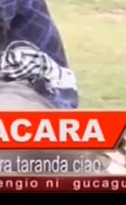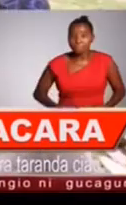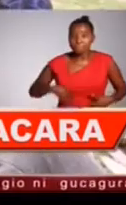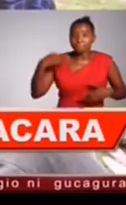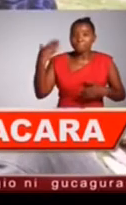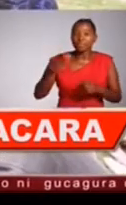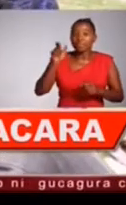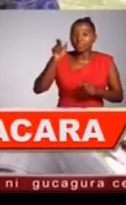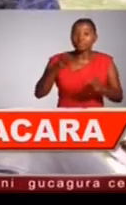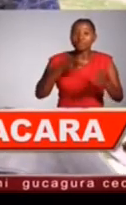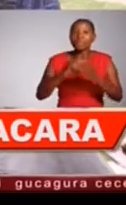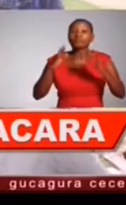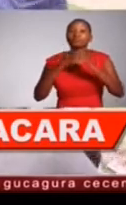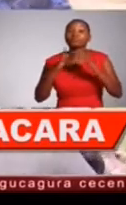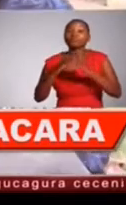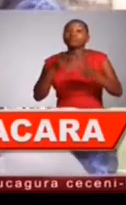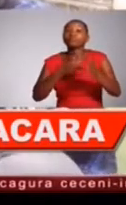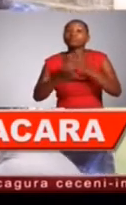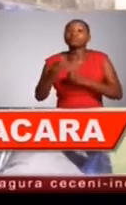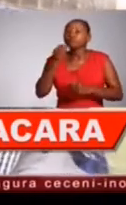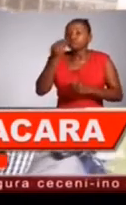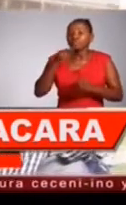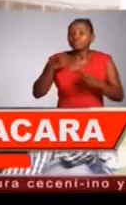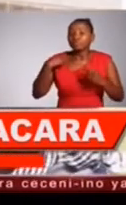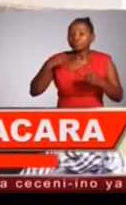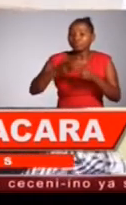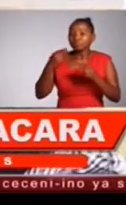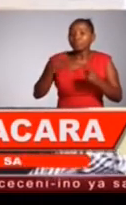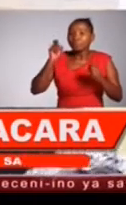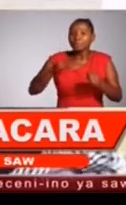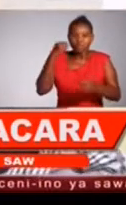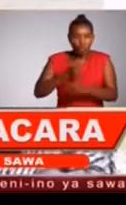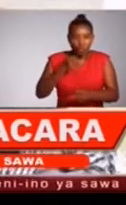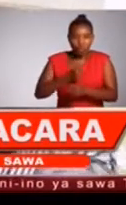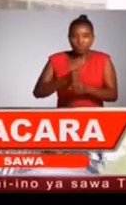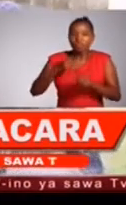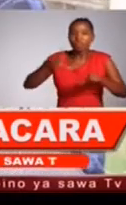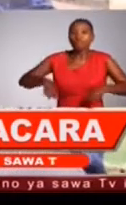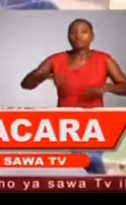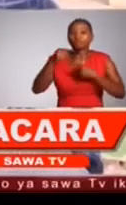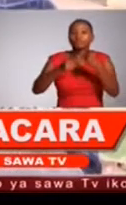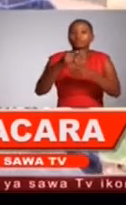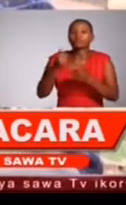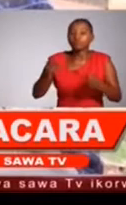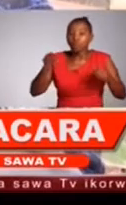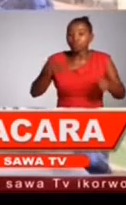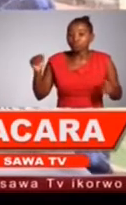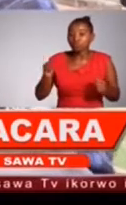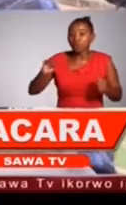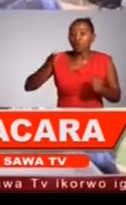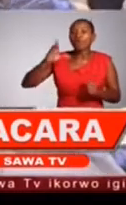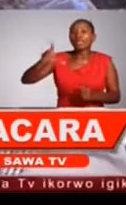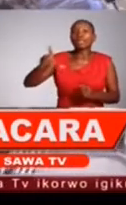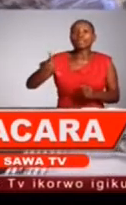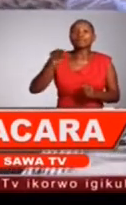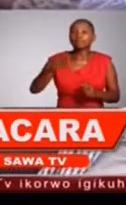Niguwa mudo ahota kwele heranyoba, kukura iriona kwe huba Na mwakae ya dherea niguwa motorera wake ugashire Na kwa kwenye hururu